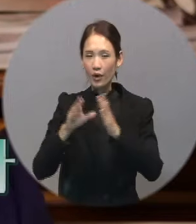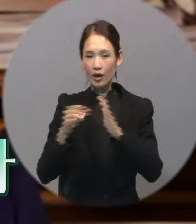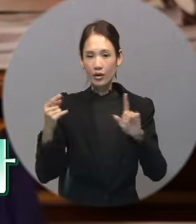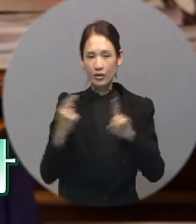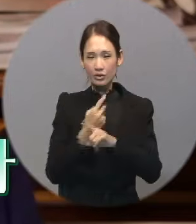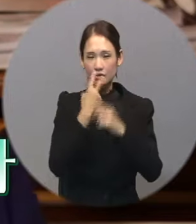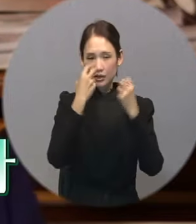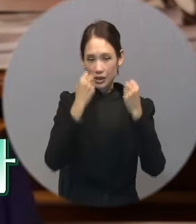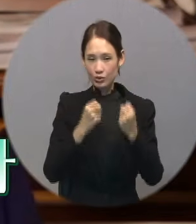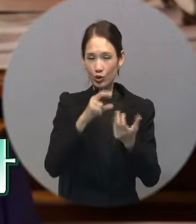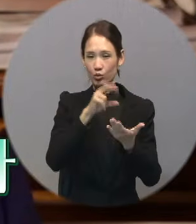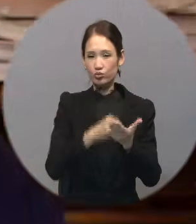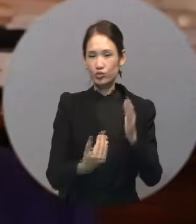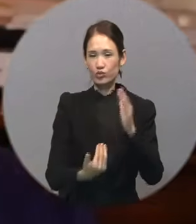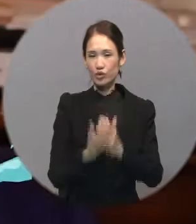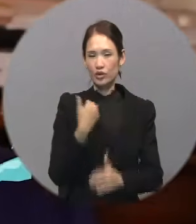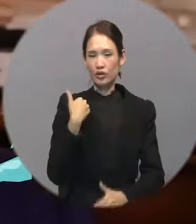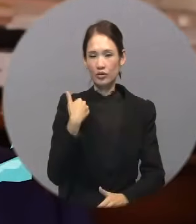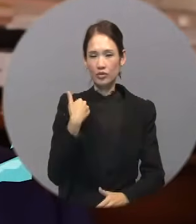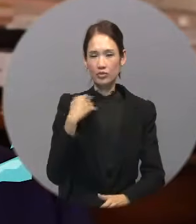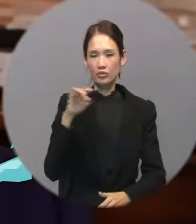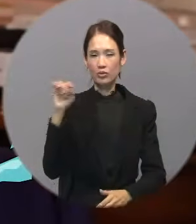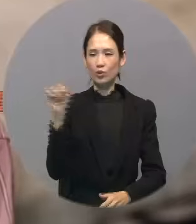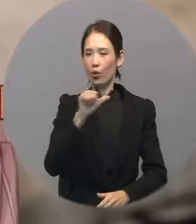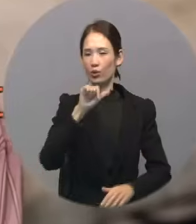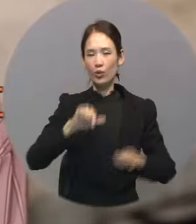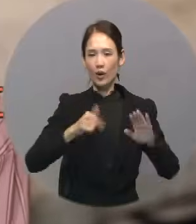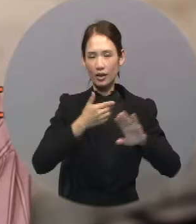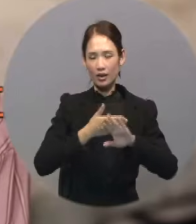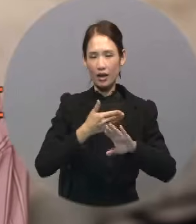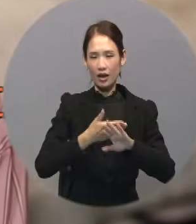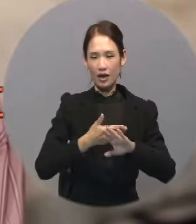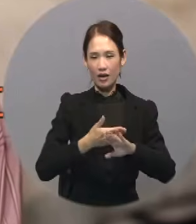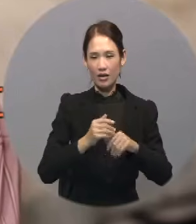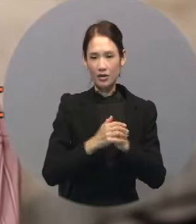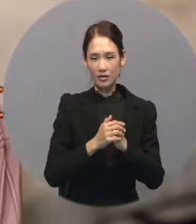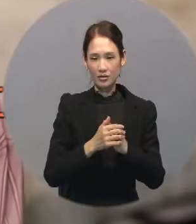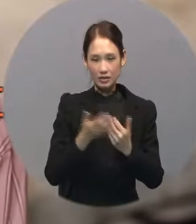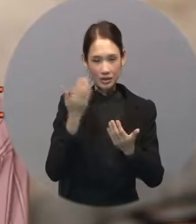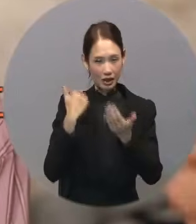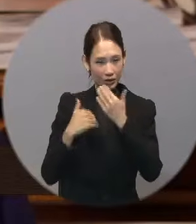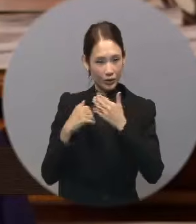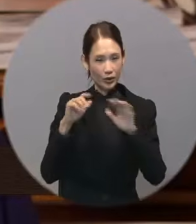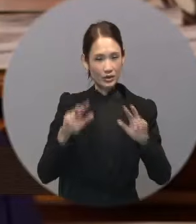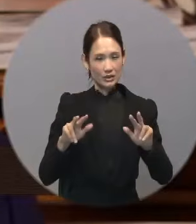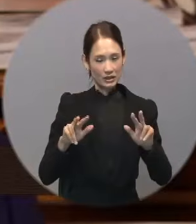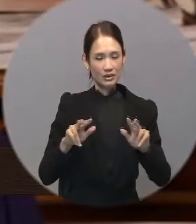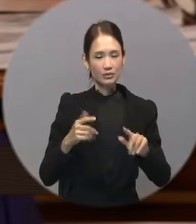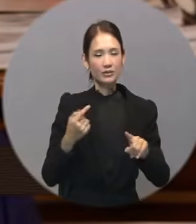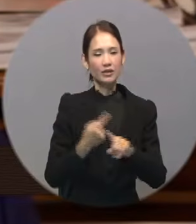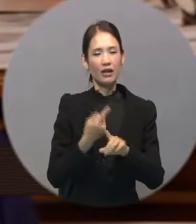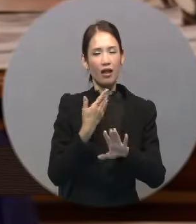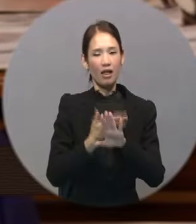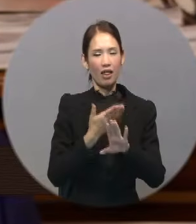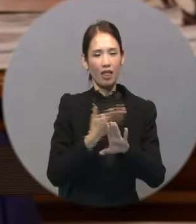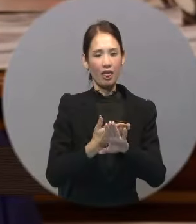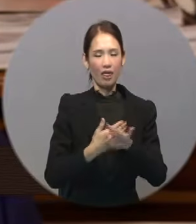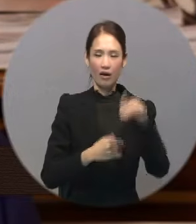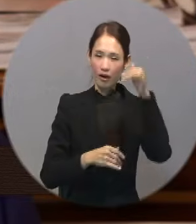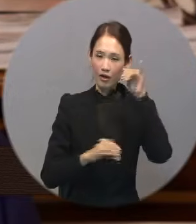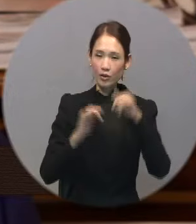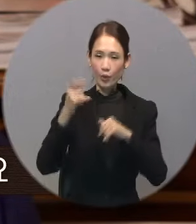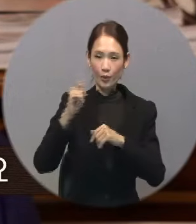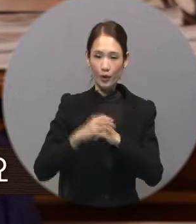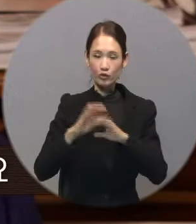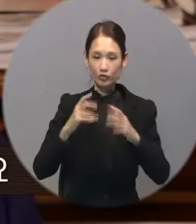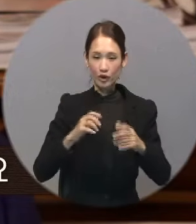생존의 문제로 직면하게 될 거다. 왜냐면 속도가 너무 달라졌어요. 냉전 시대, 탈냉전 시대의 속도와 AI와 로봇이 들어온 다음에 국가